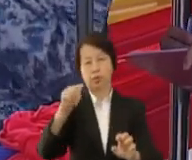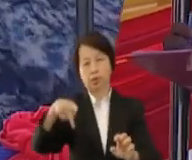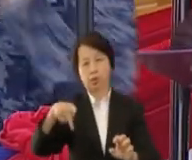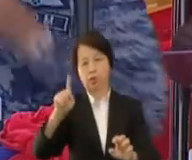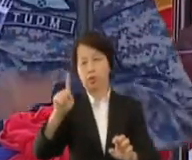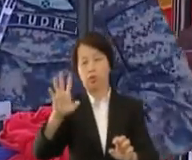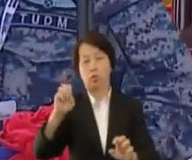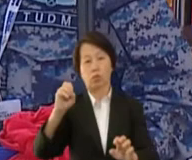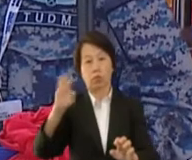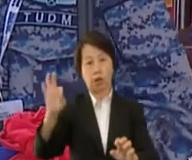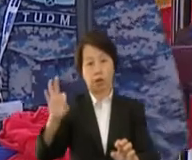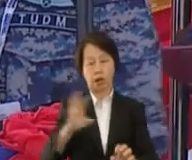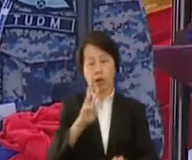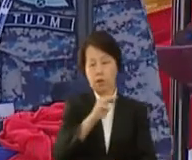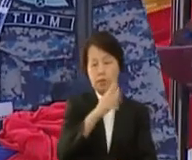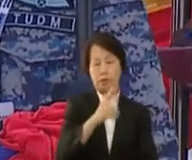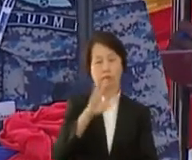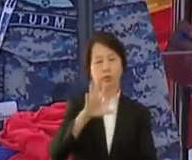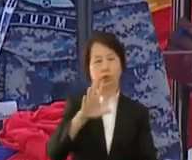AW-109,